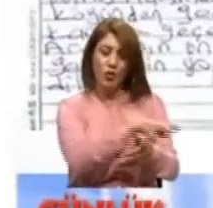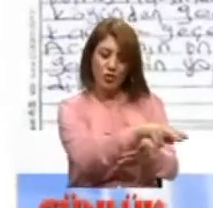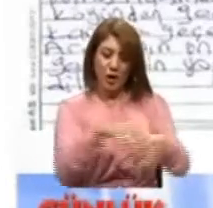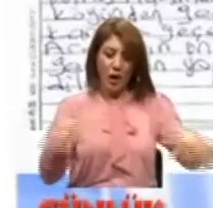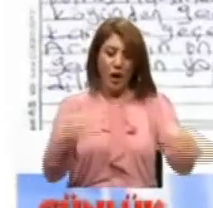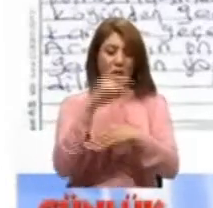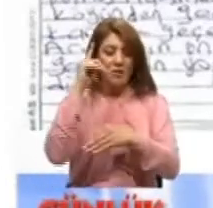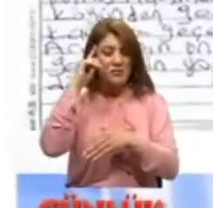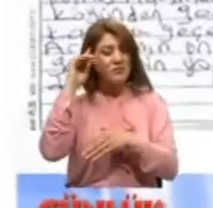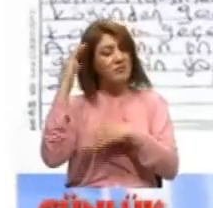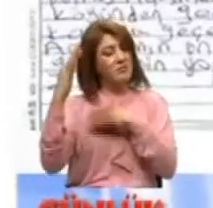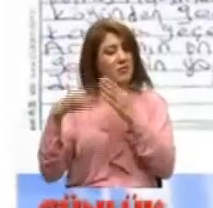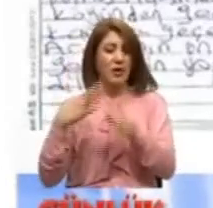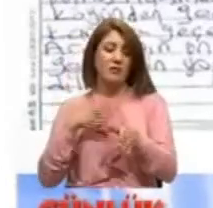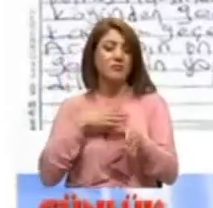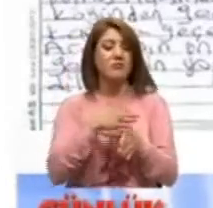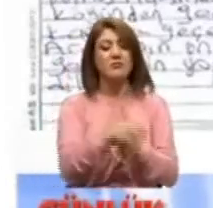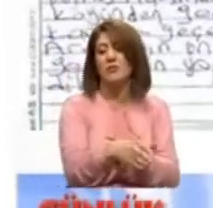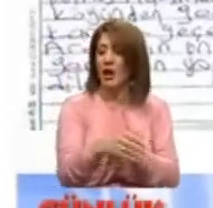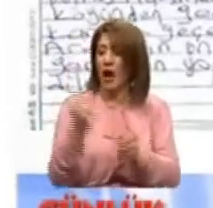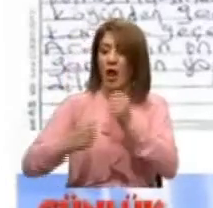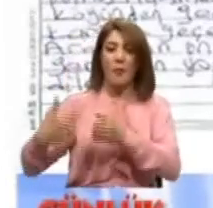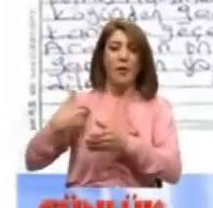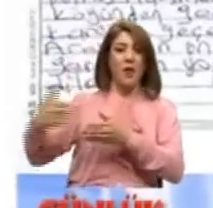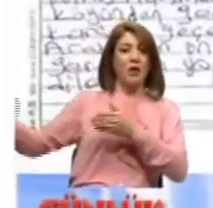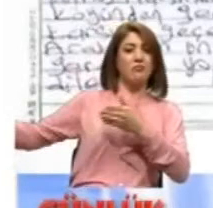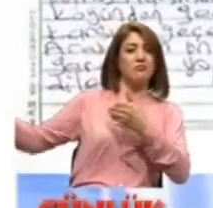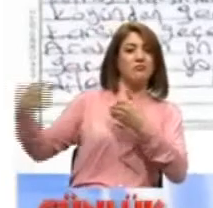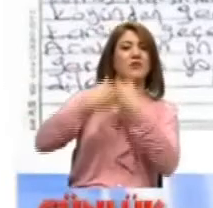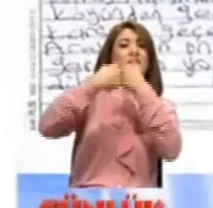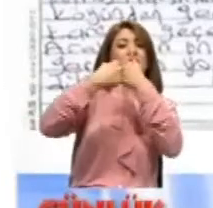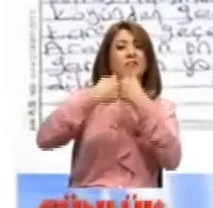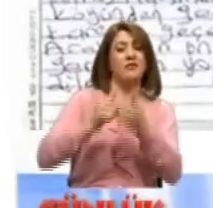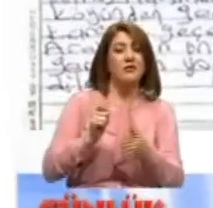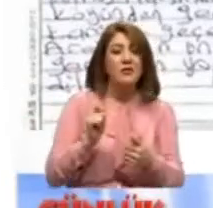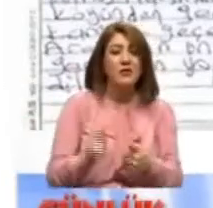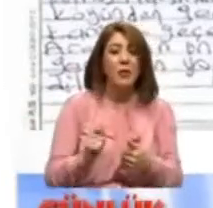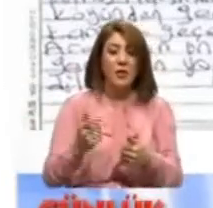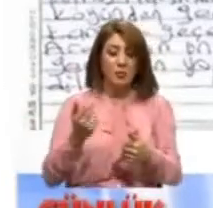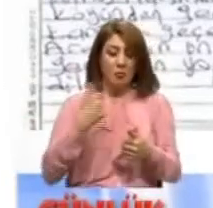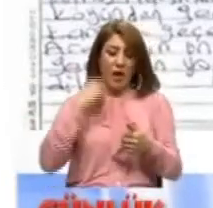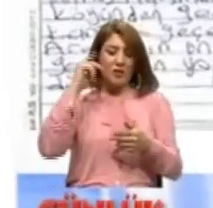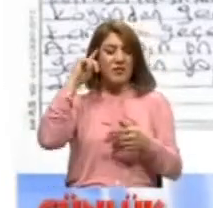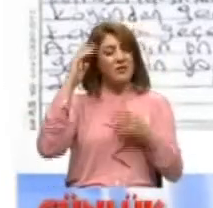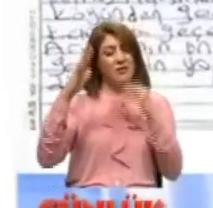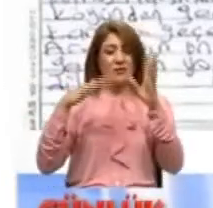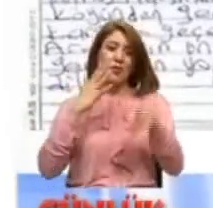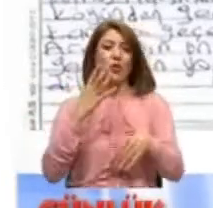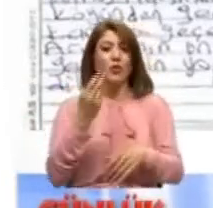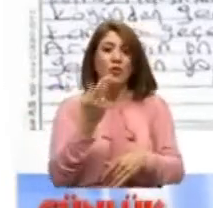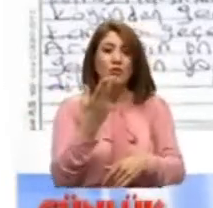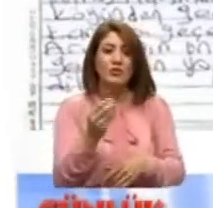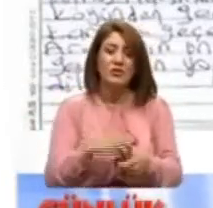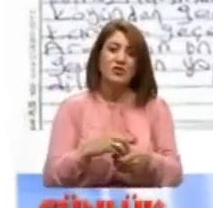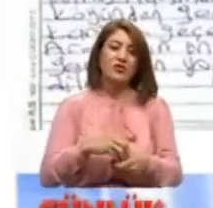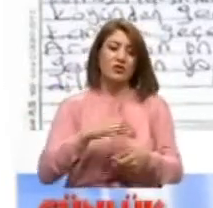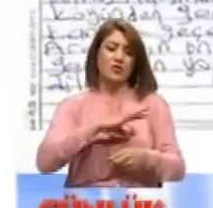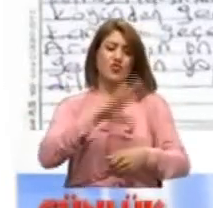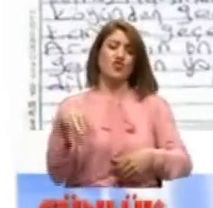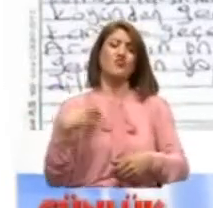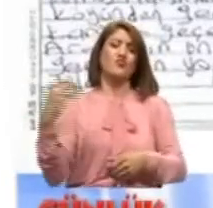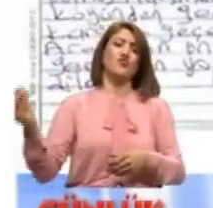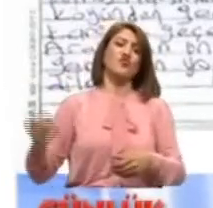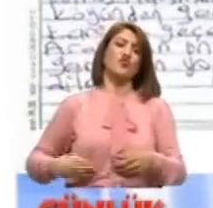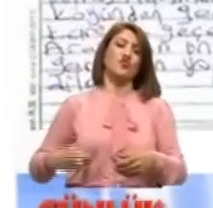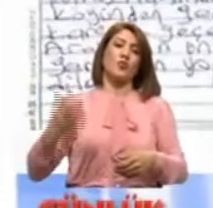dikkatsiz dalgın olduğum için araba bana çarpmış. Ben dikkatsiz olduğum kusur, için. Kusur suç bana aittir diyor. Ha, olur